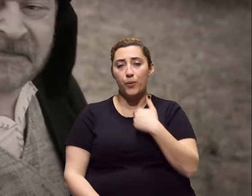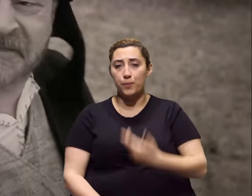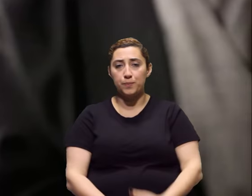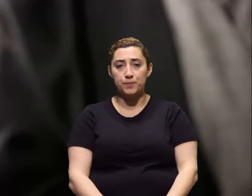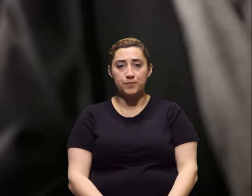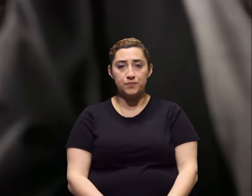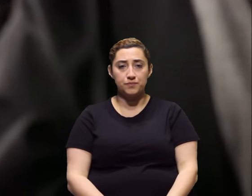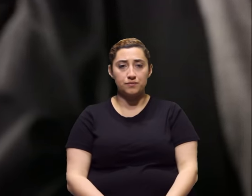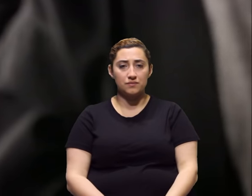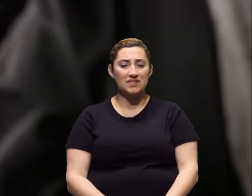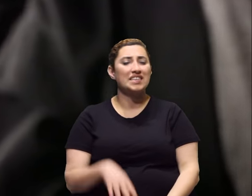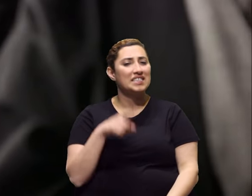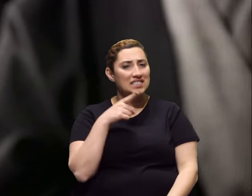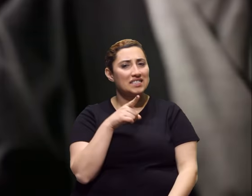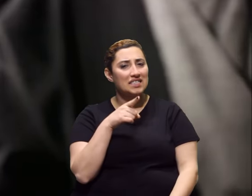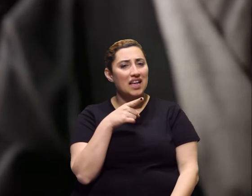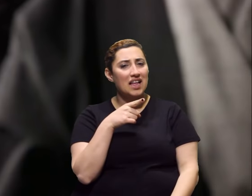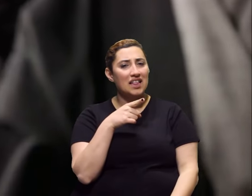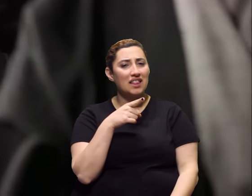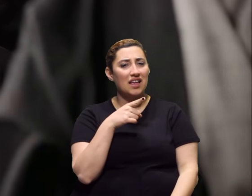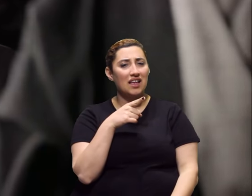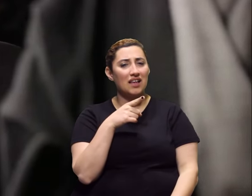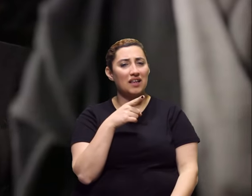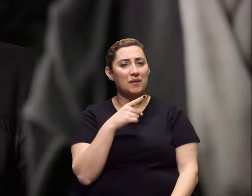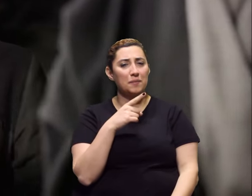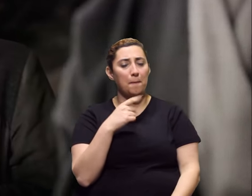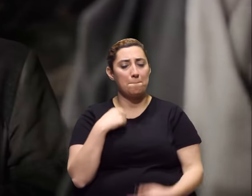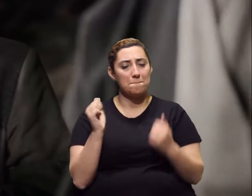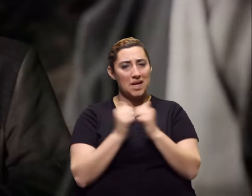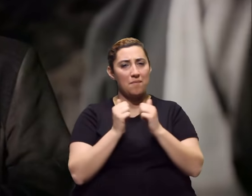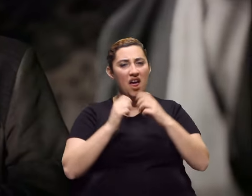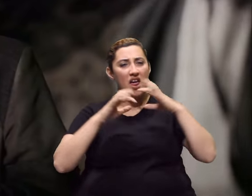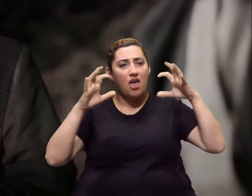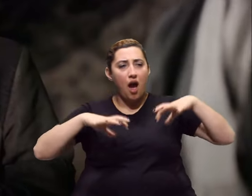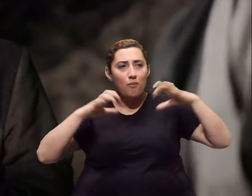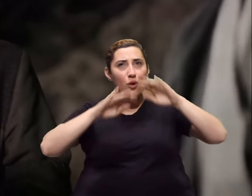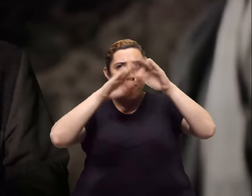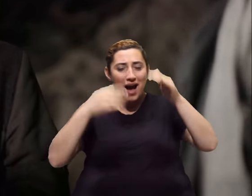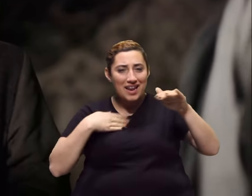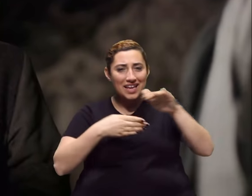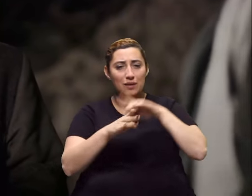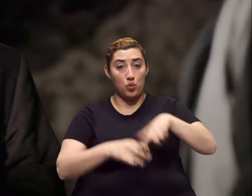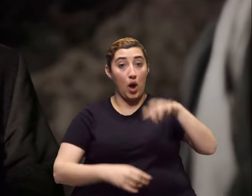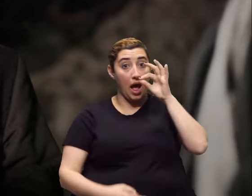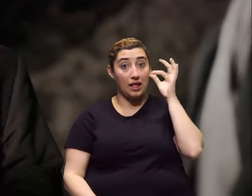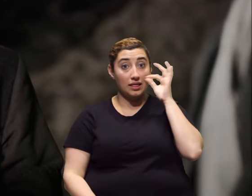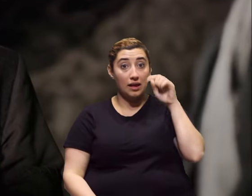giderim. Sana... Bir mağaradalar. Birlikte yağmurdan mağaraya sığındığın bu